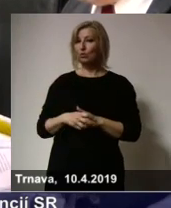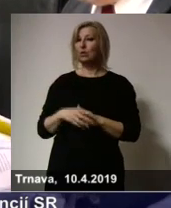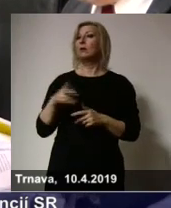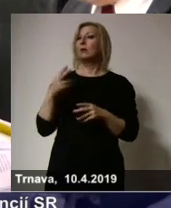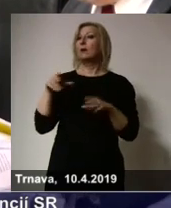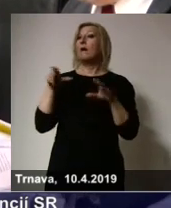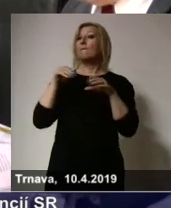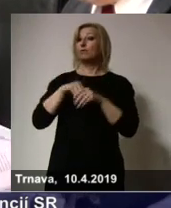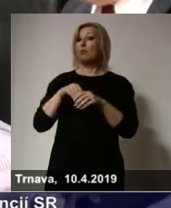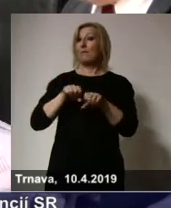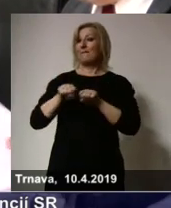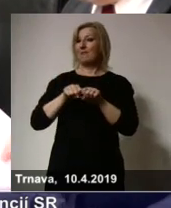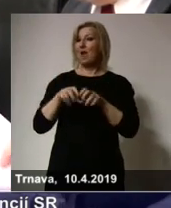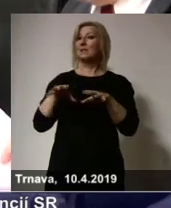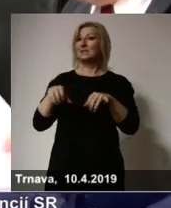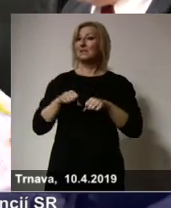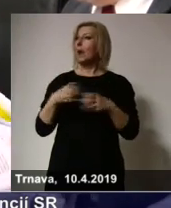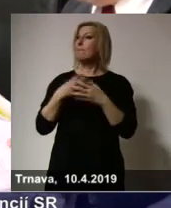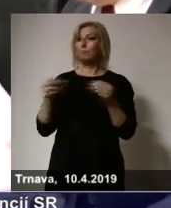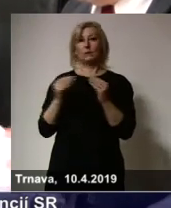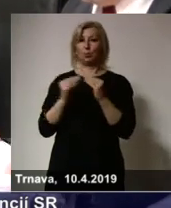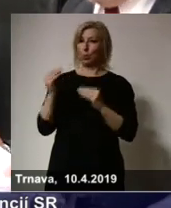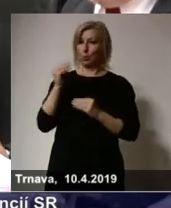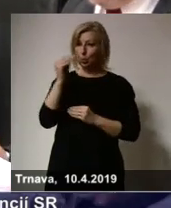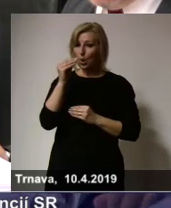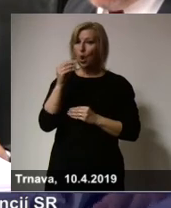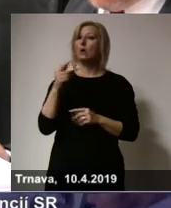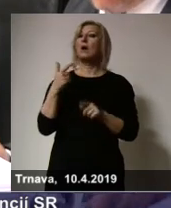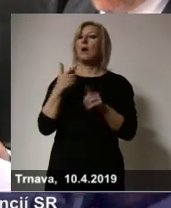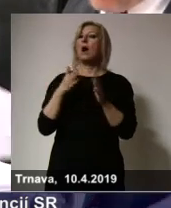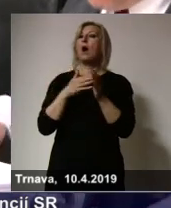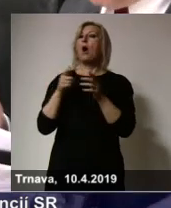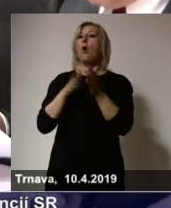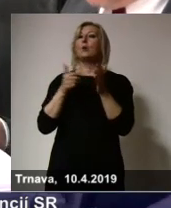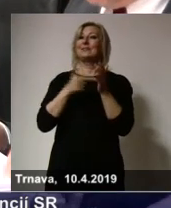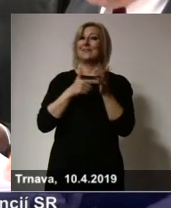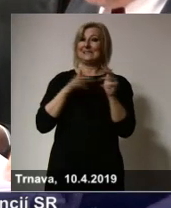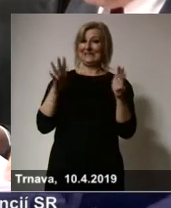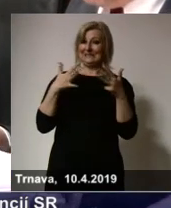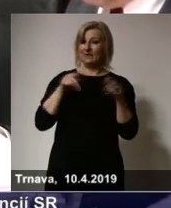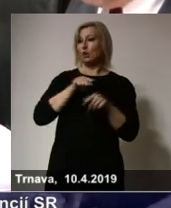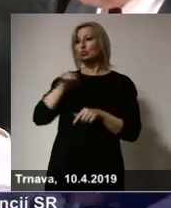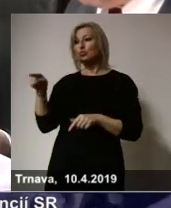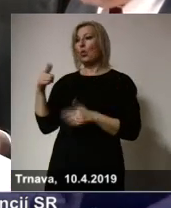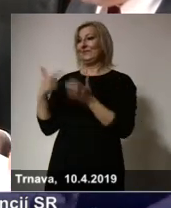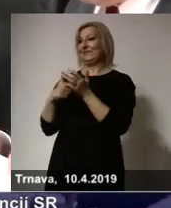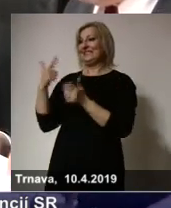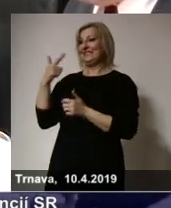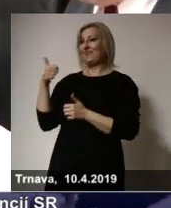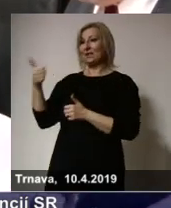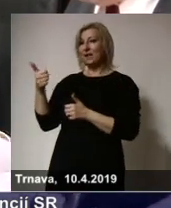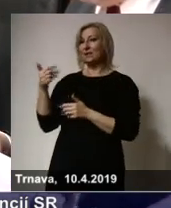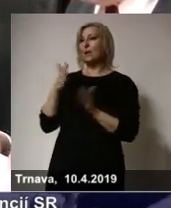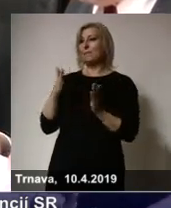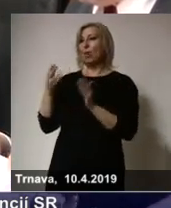bude bezúročná s postupným čerpaním v roku 2019 až 2021. Po jej dočerpaní by